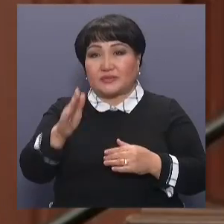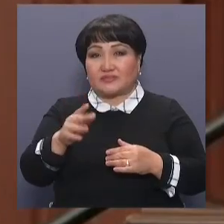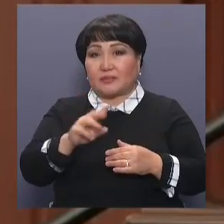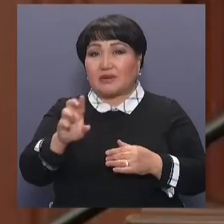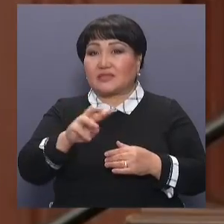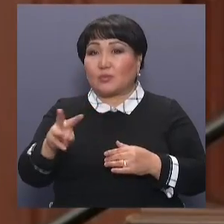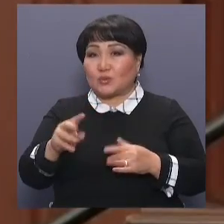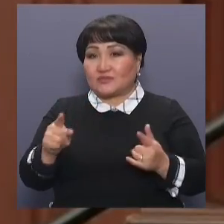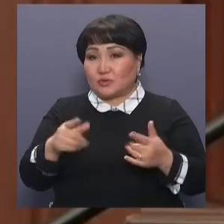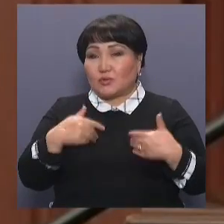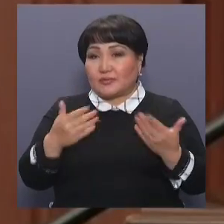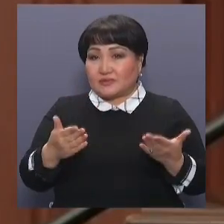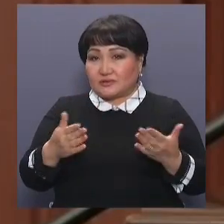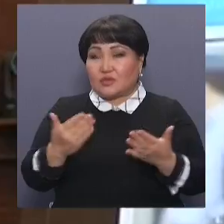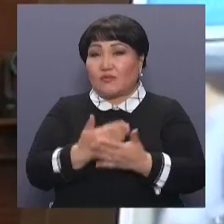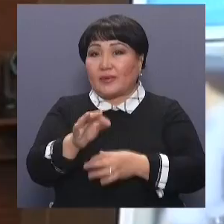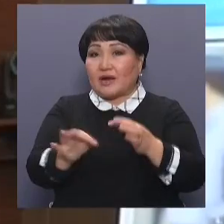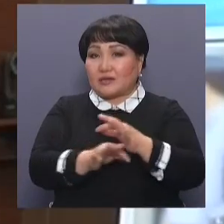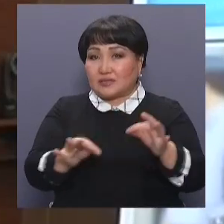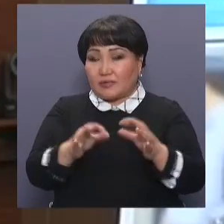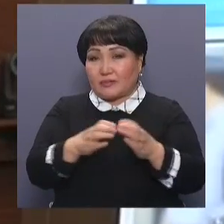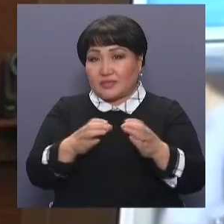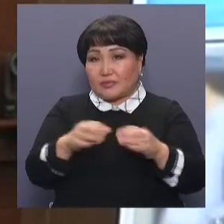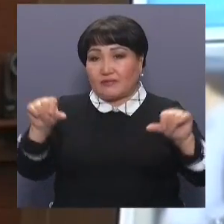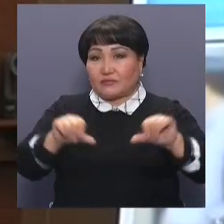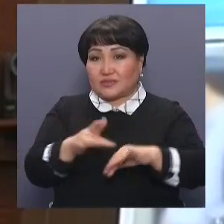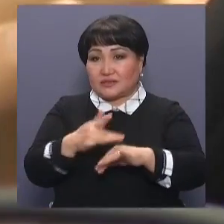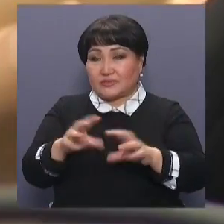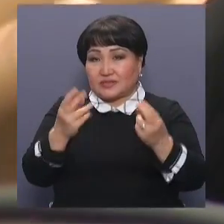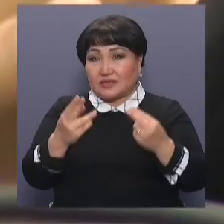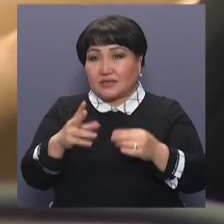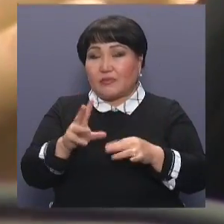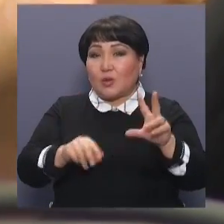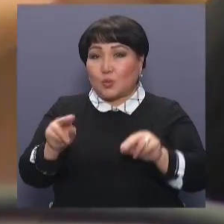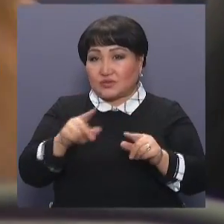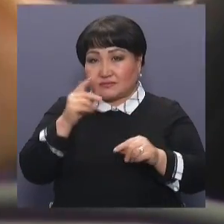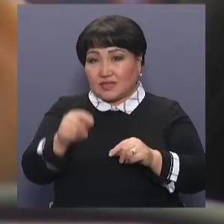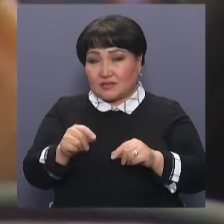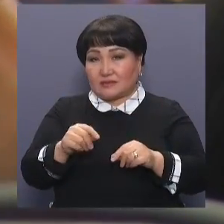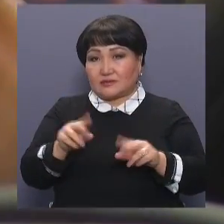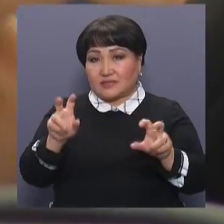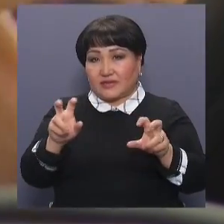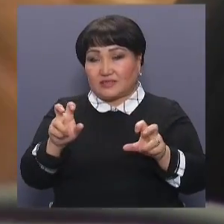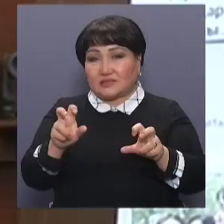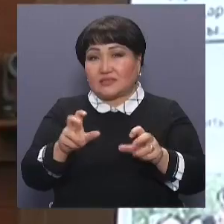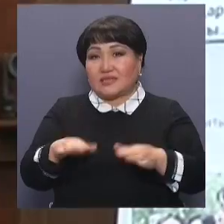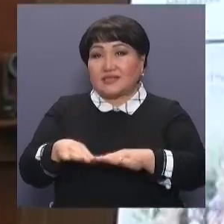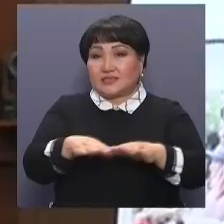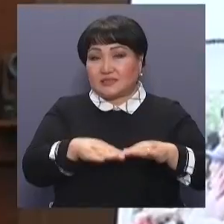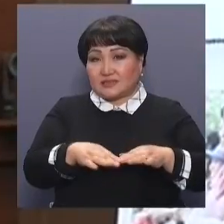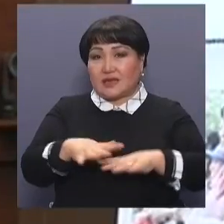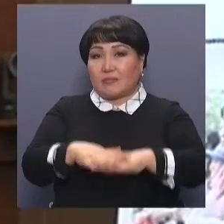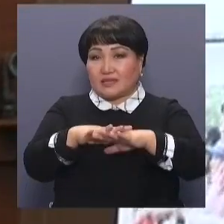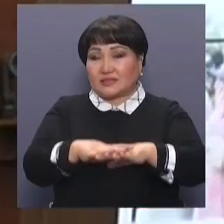коллегам он презентует новый проект. В комитете по правовой статистике и специальным учетам успели даже дать название «Единая база административных штрафов». С помощью